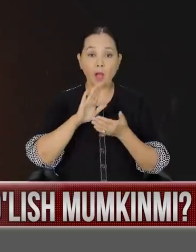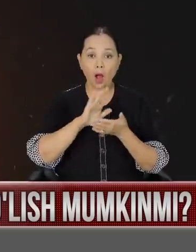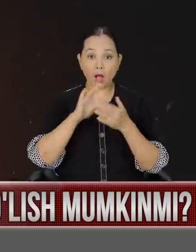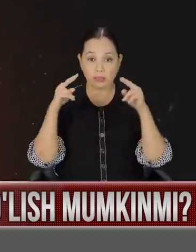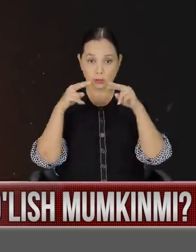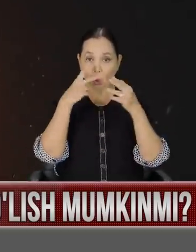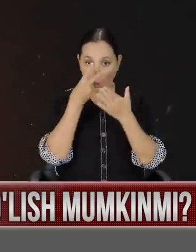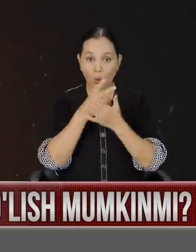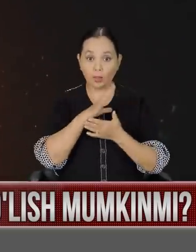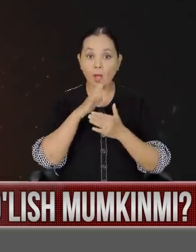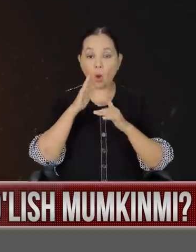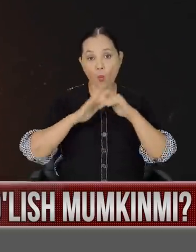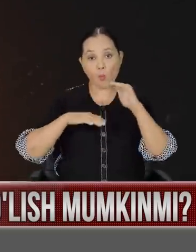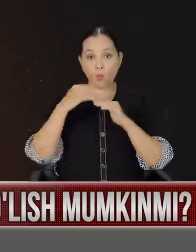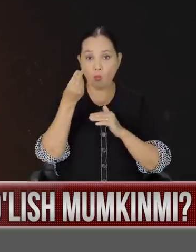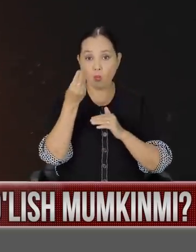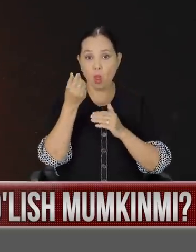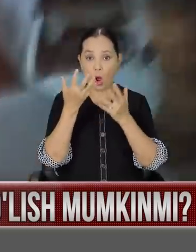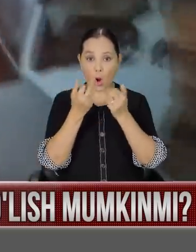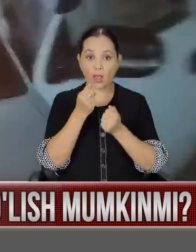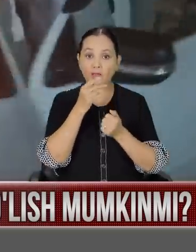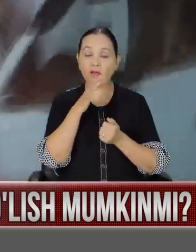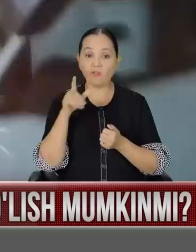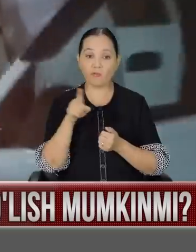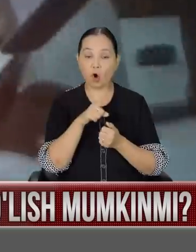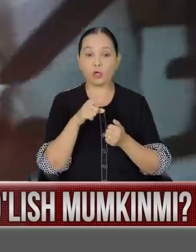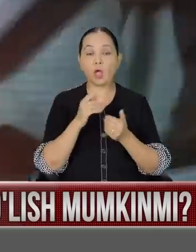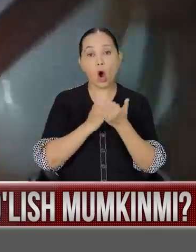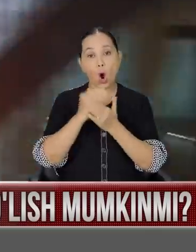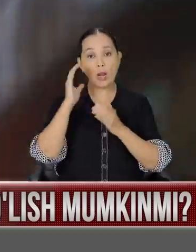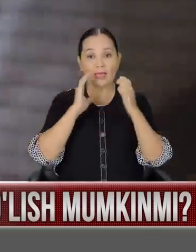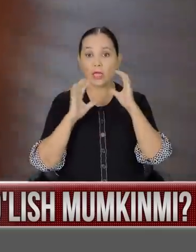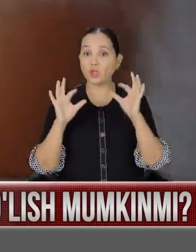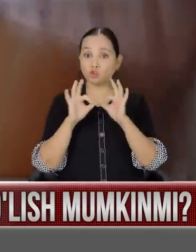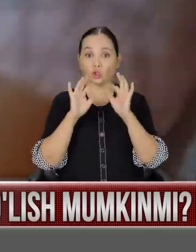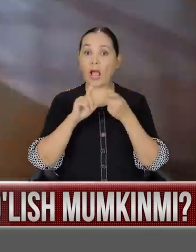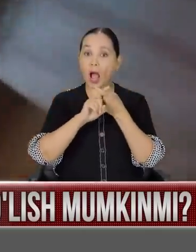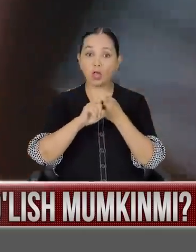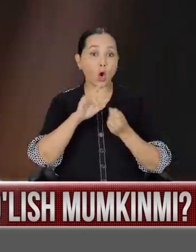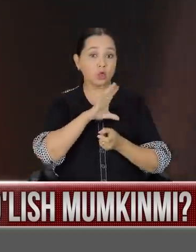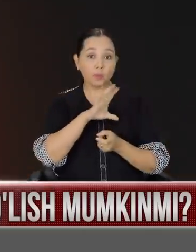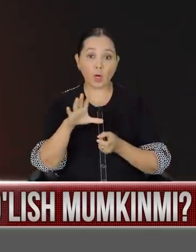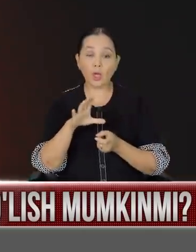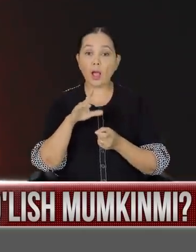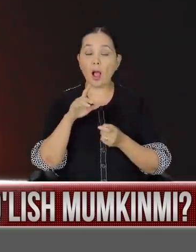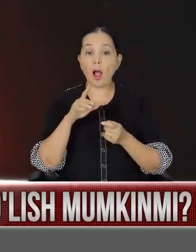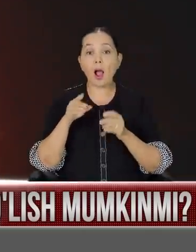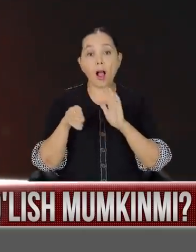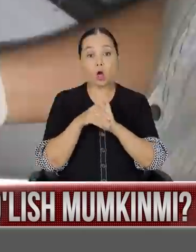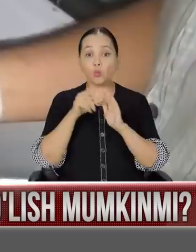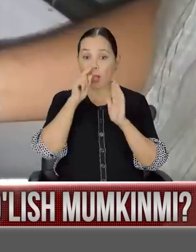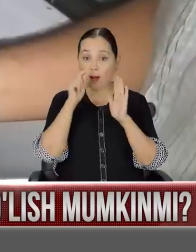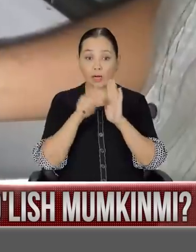sizlar ishtiroklaringizda ishlov bergan pullarni olyapmiz azizlar. Ayni vaqtda oliy ta'limga hech qanday aloqasi bo'lmagani holda sohaga